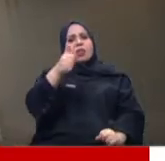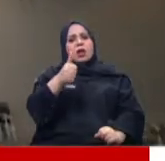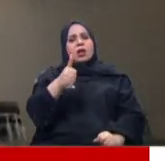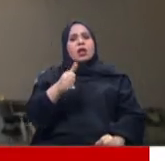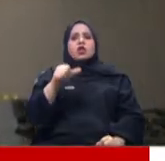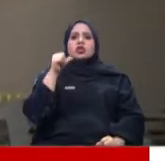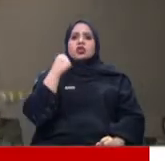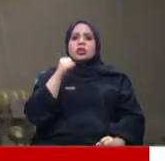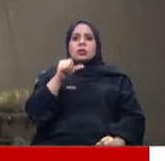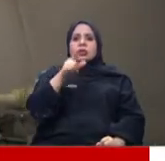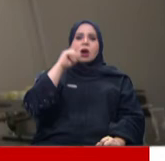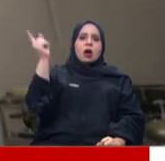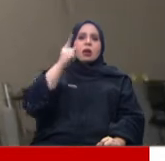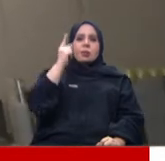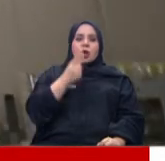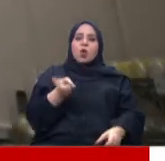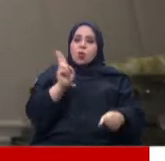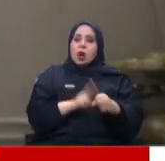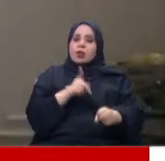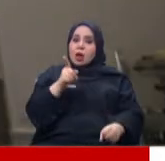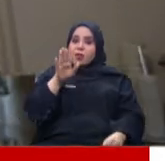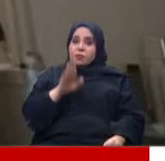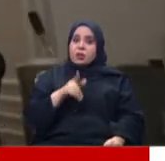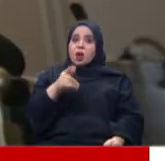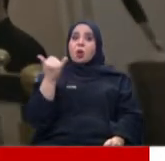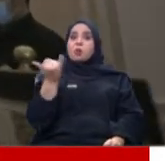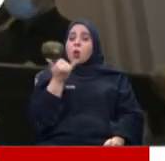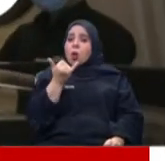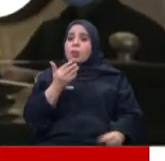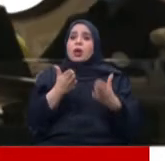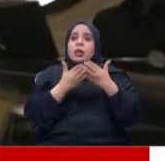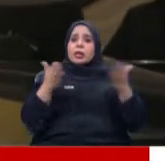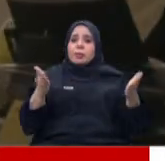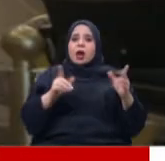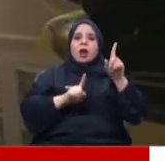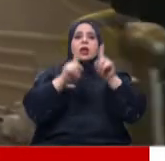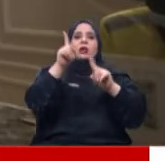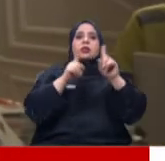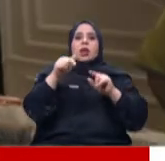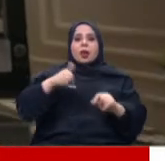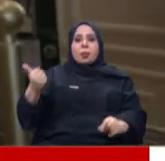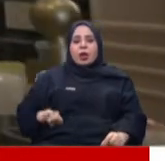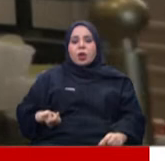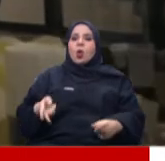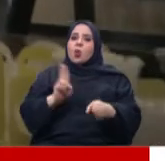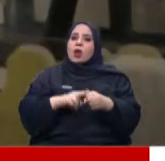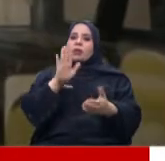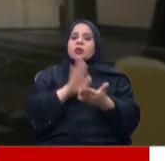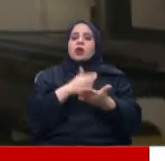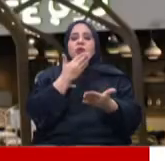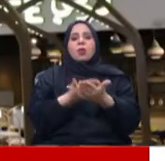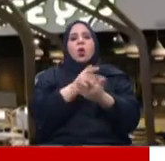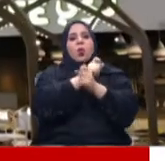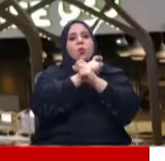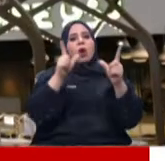وفق المعايير العالمية، وستكون له أهمية كبرى بالنسبة للاقتصاد البحريني وترجمة